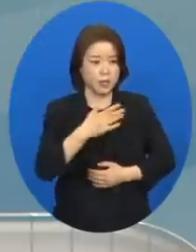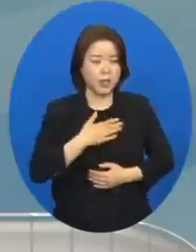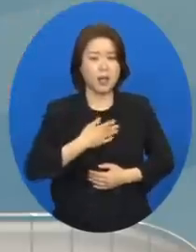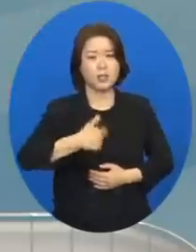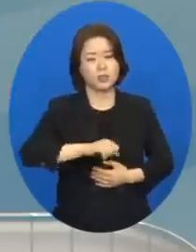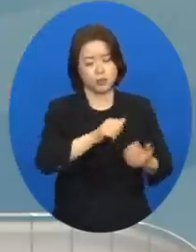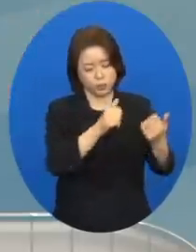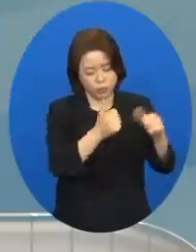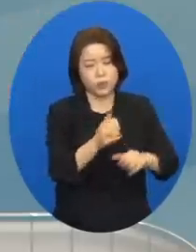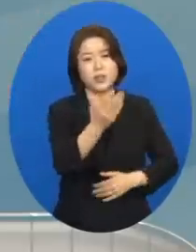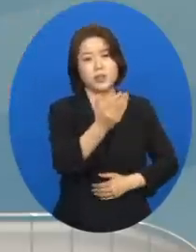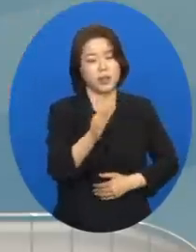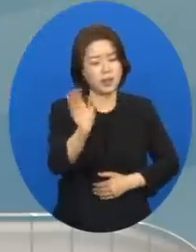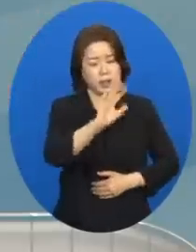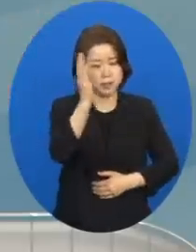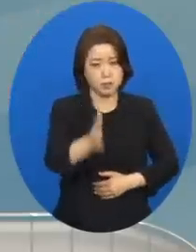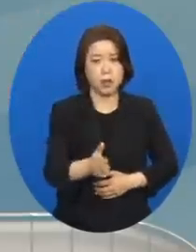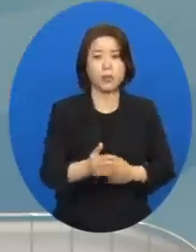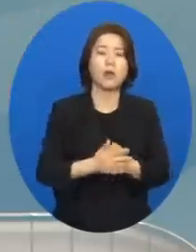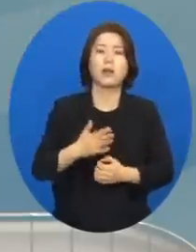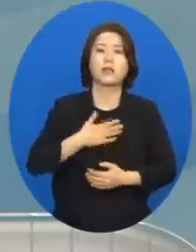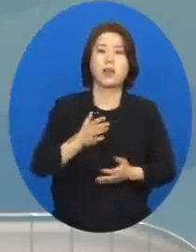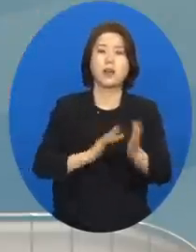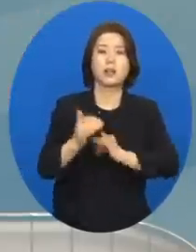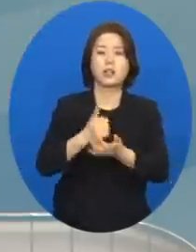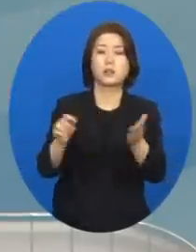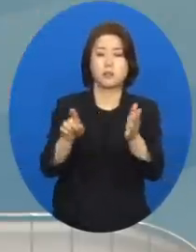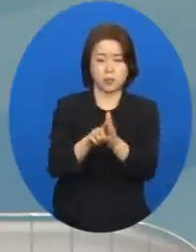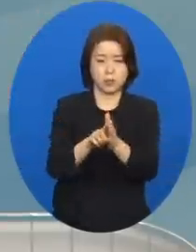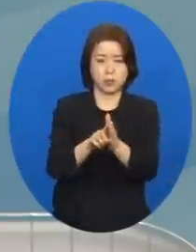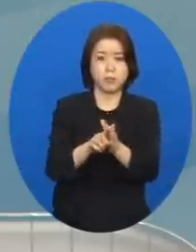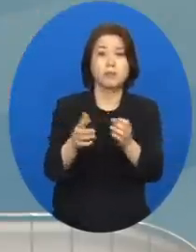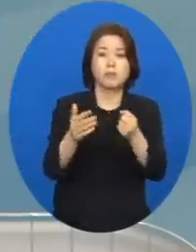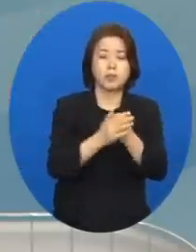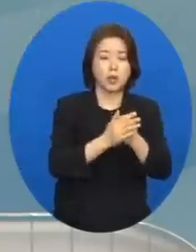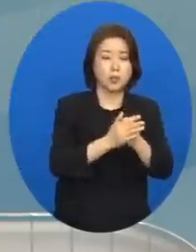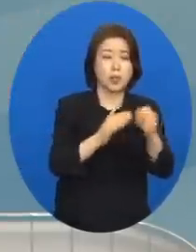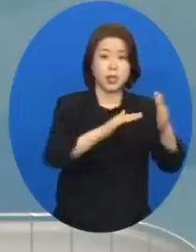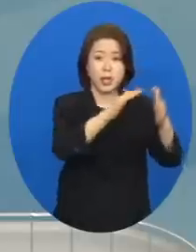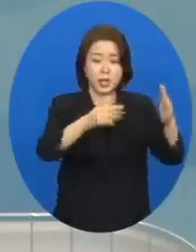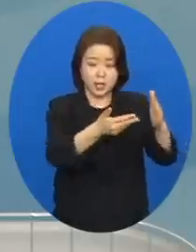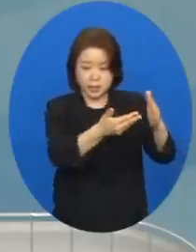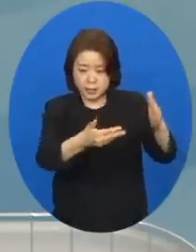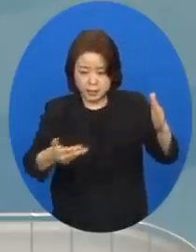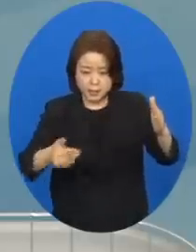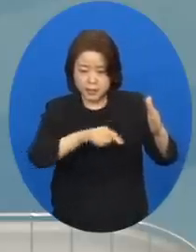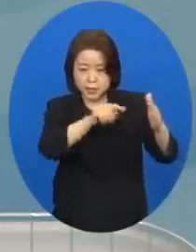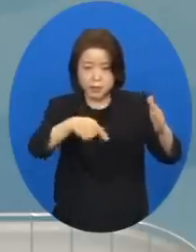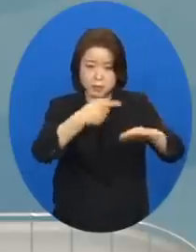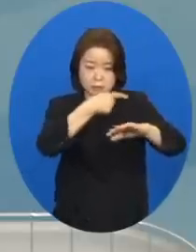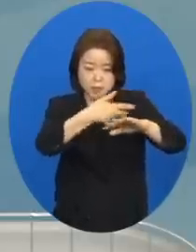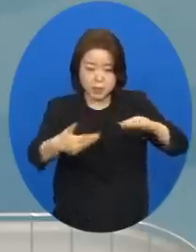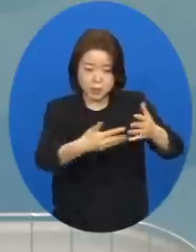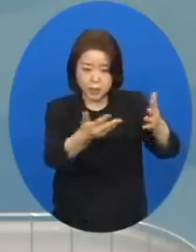죽이겠다. 그리고는 문중의 모든 권한, 모든 재산 다 포기하고, 그리고는